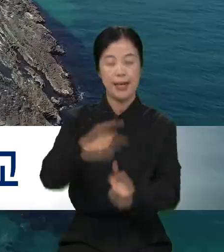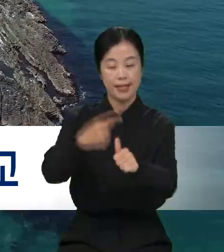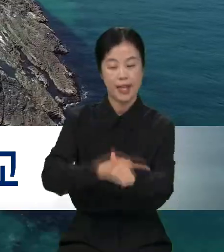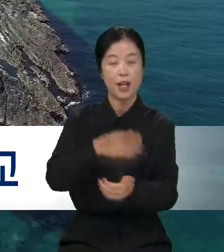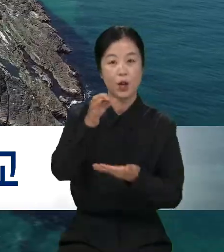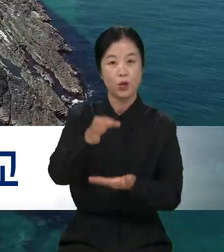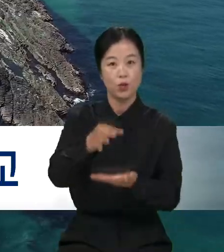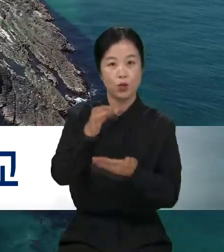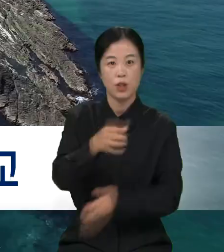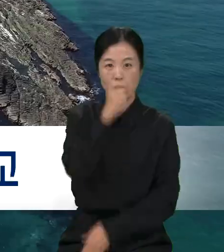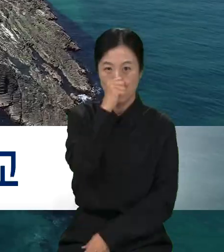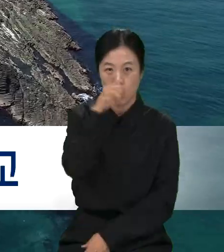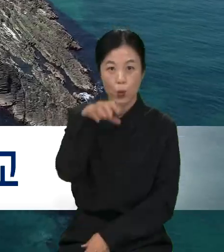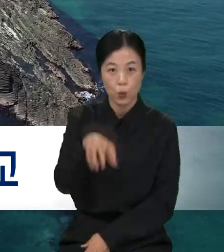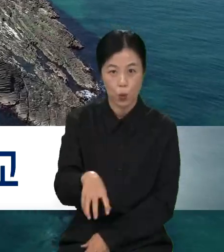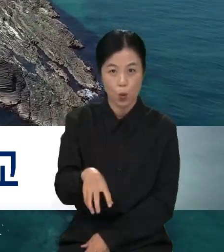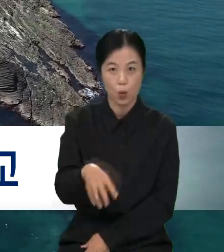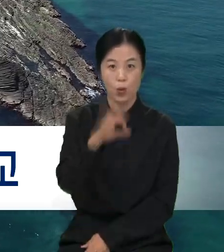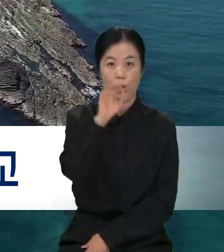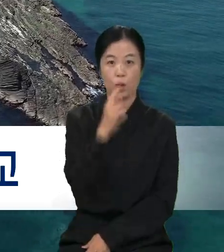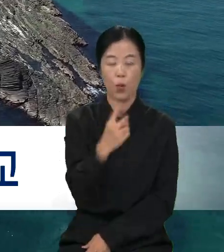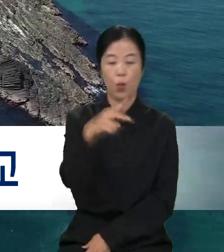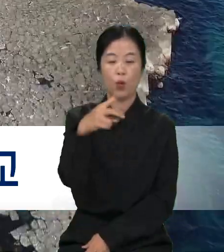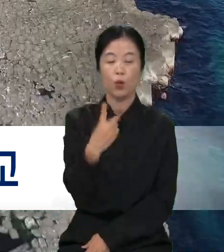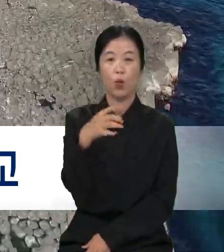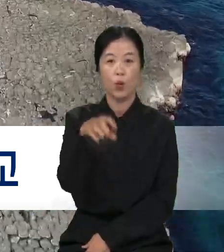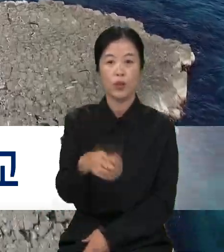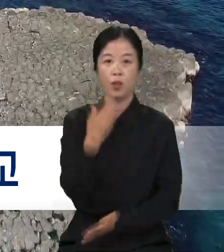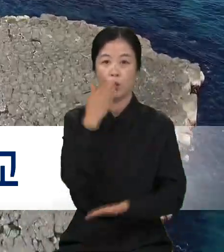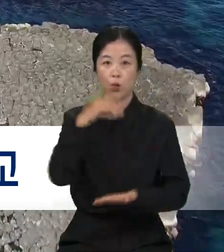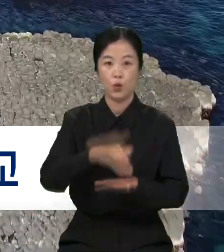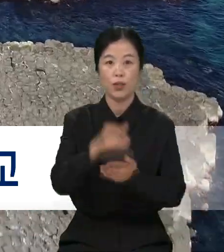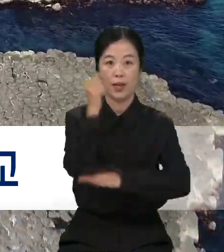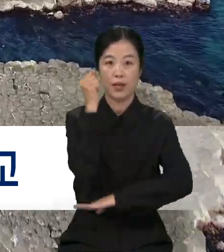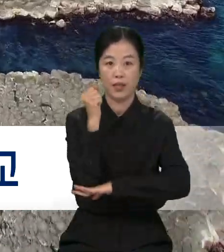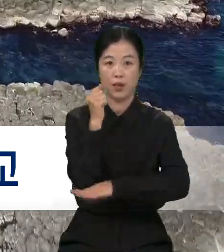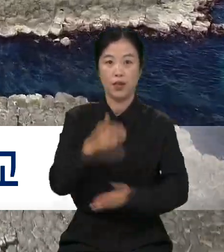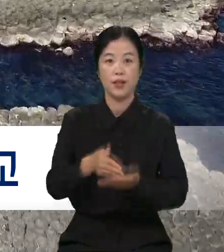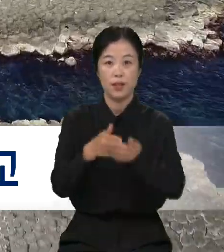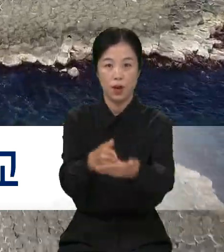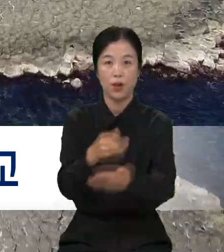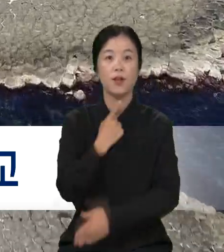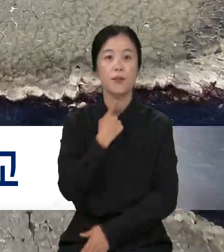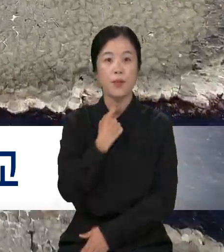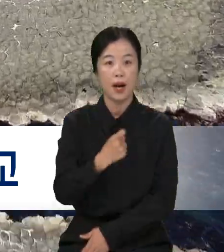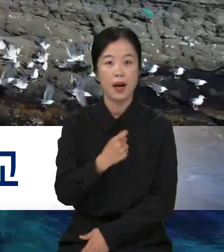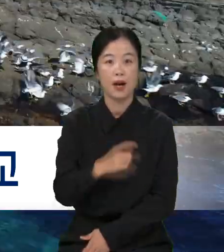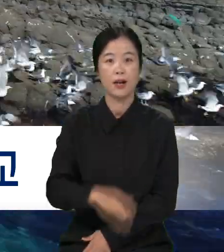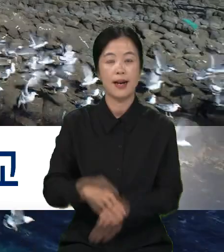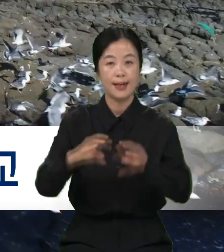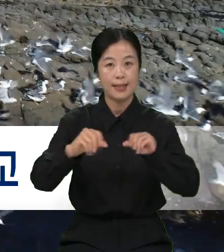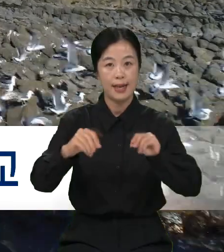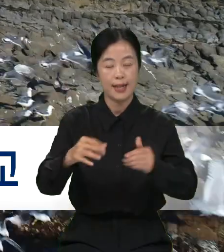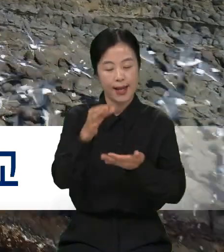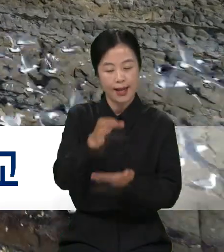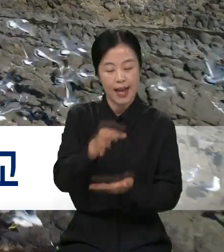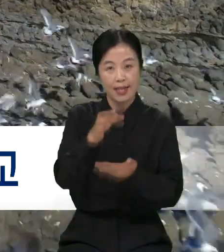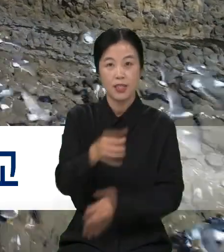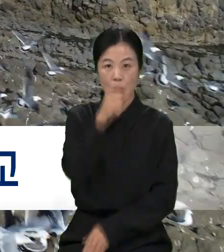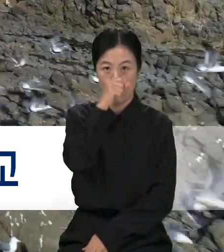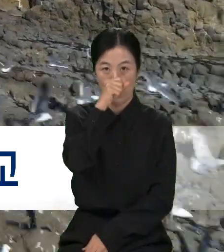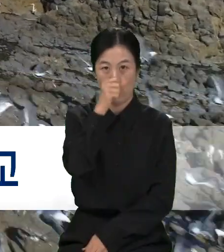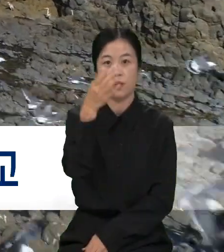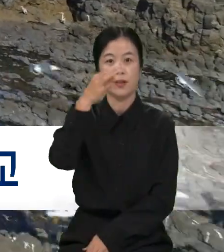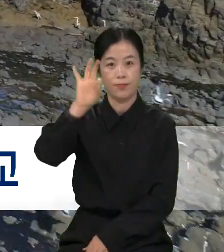자연유산 우수 잠재 자원 대상으로 문화재청에 포항 오도리 주상절리를 추천한 바 있으며 문화재청은이를